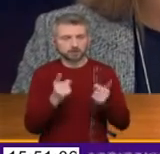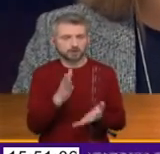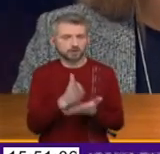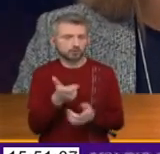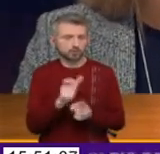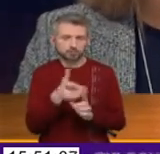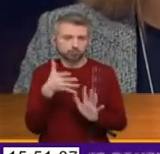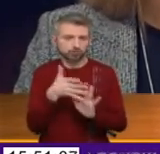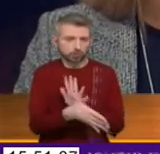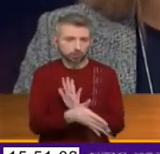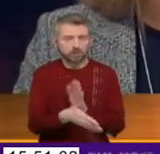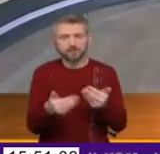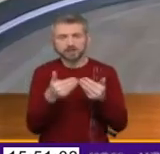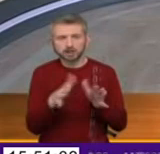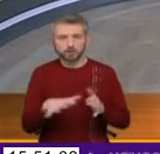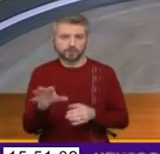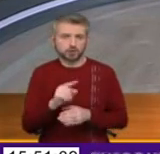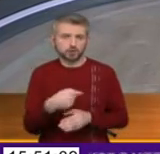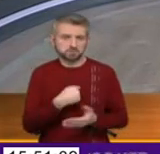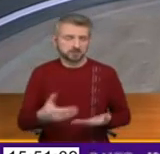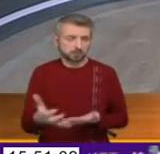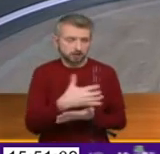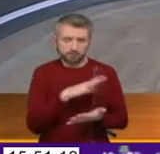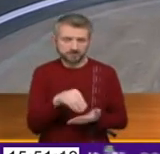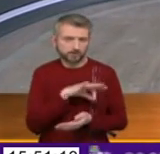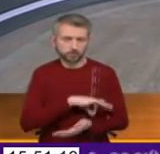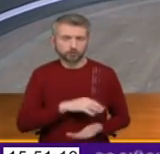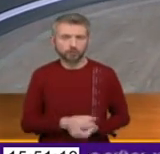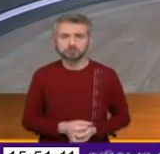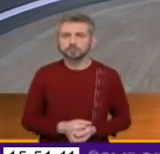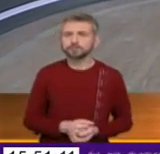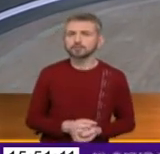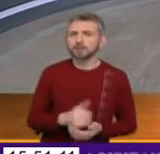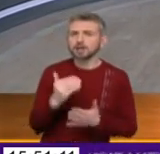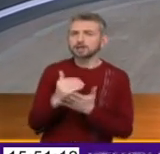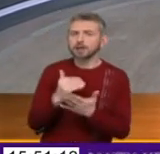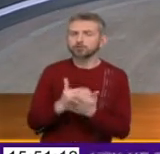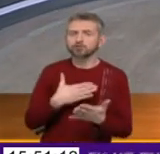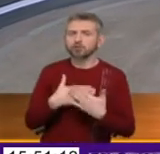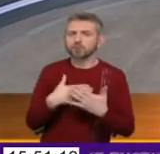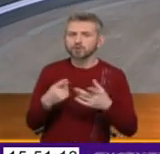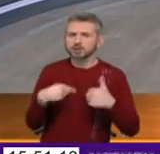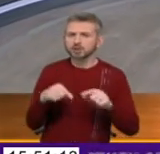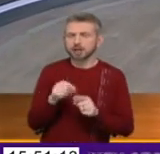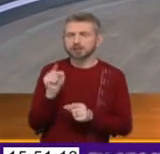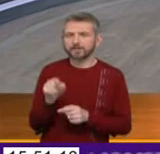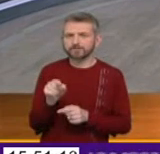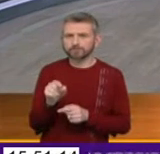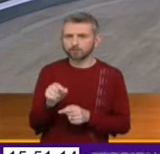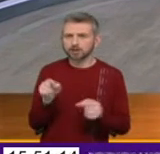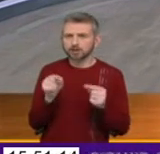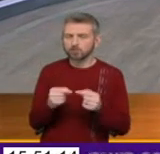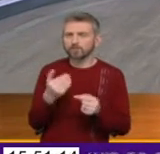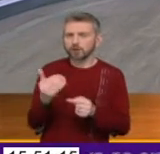дуже прозорою, відкритою, і все, що ми збираємо, ми це реалізуємо. От статус громадської організації, він саме от конкретно у